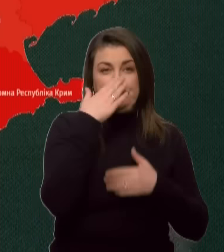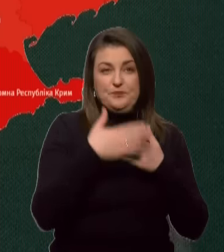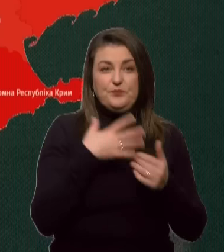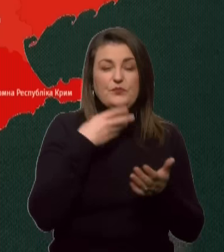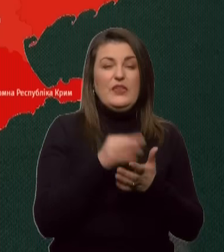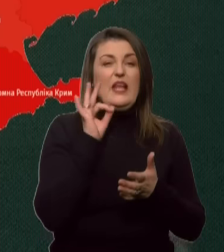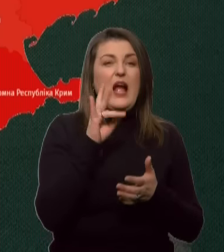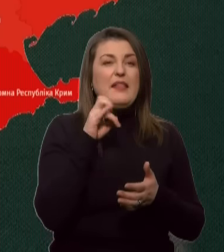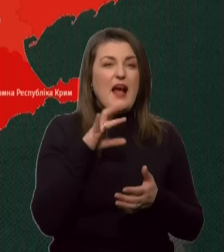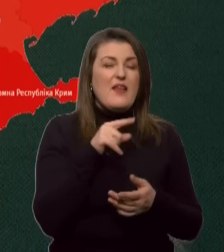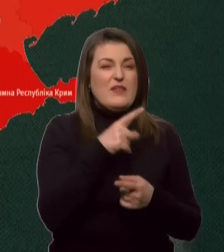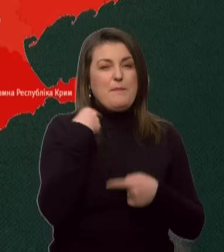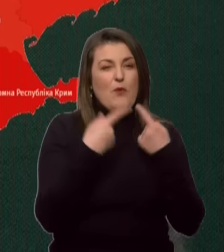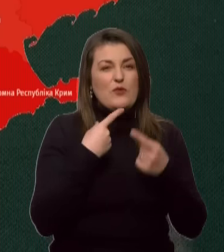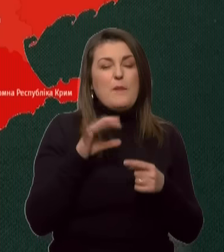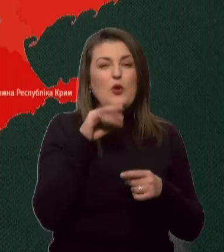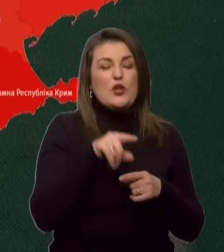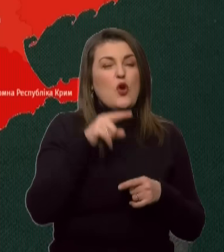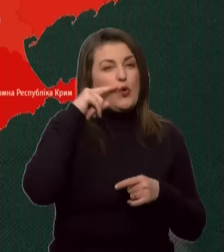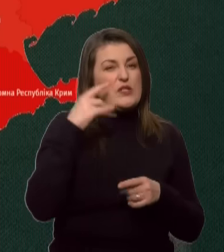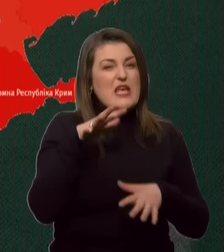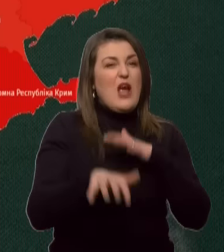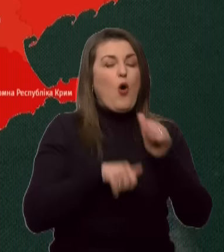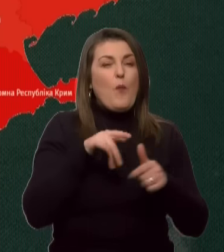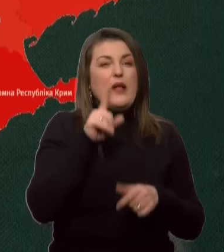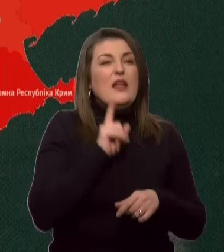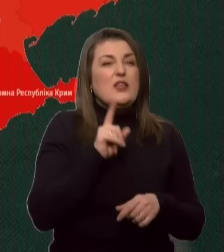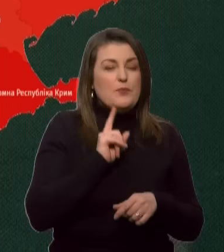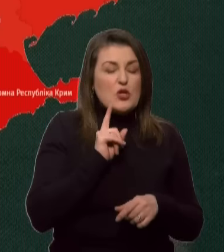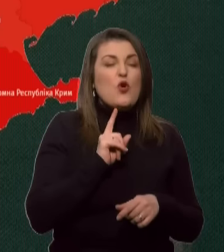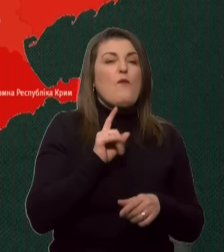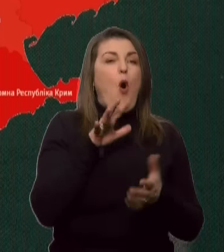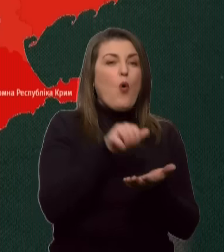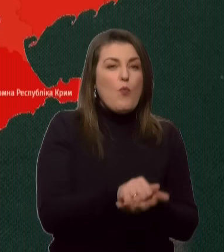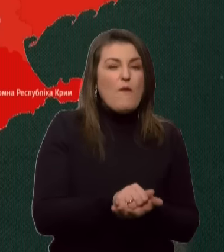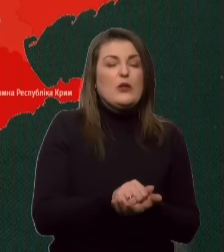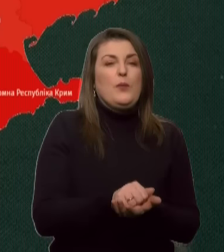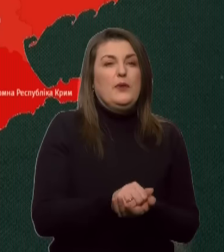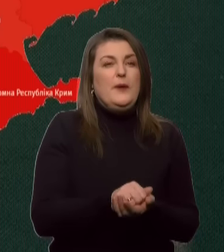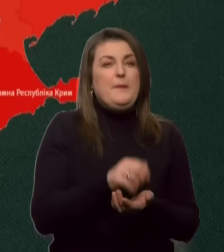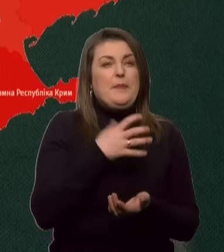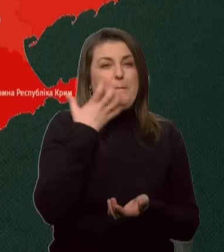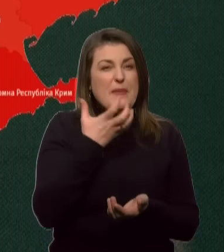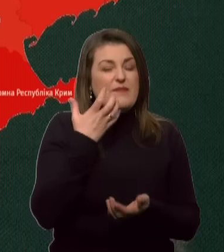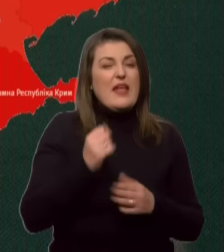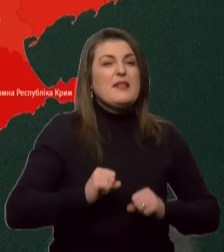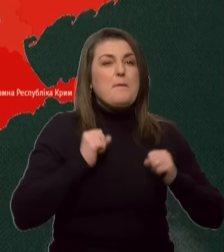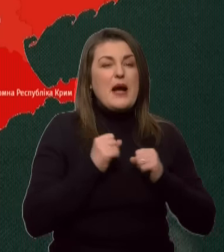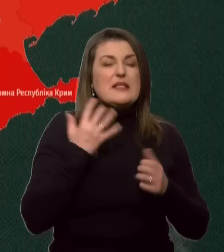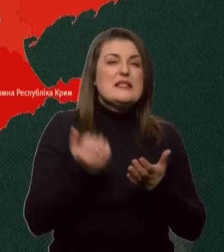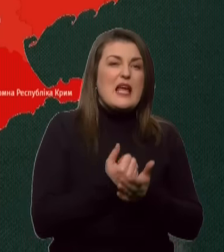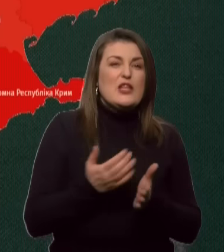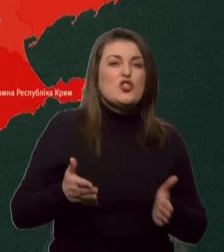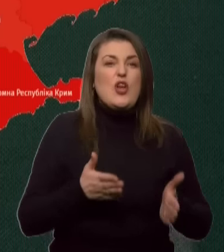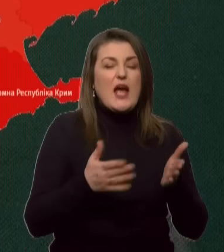своєму телеграм-каналі ви повідомляли про те, що російські окупанти на тимчасово окупованому півдні намагаються знайти